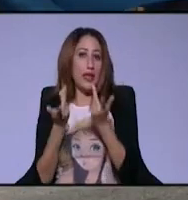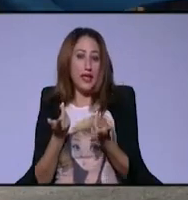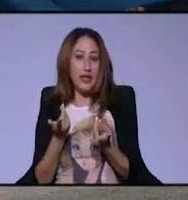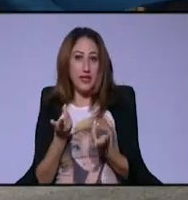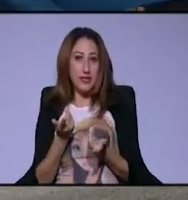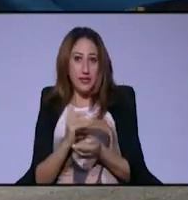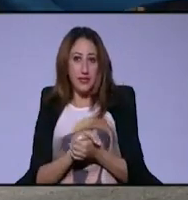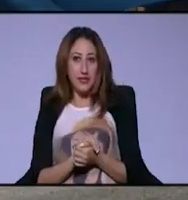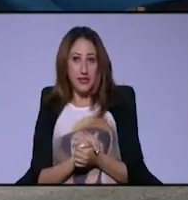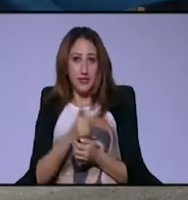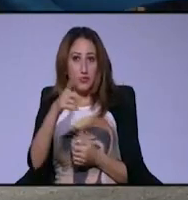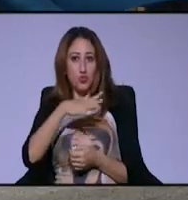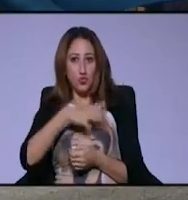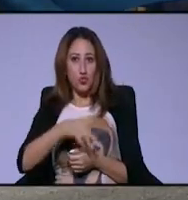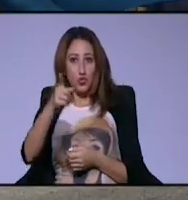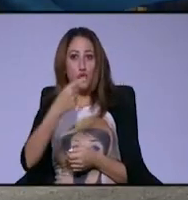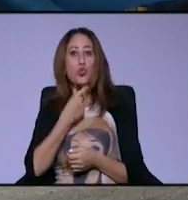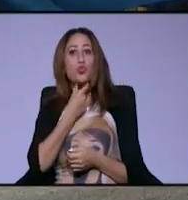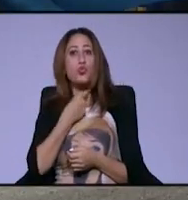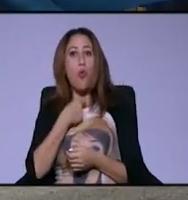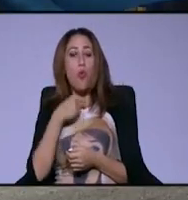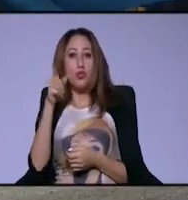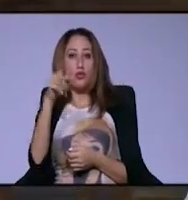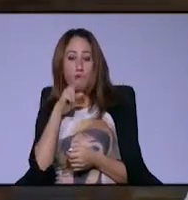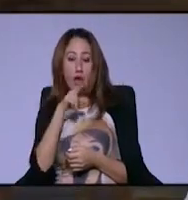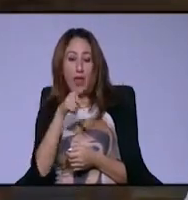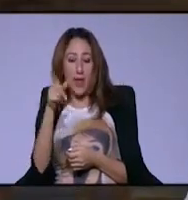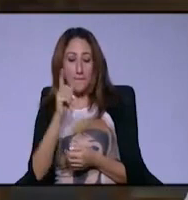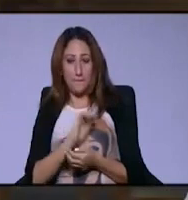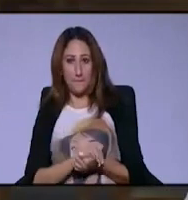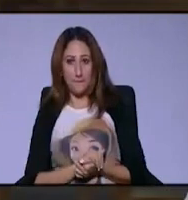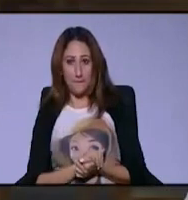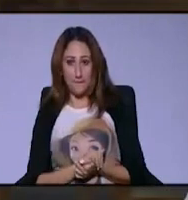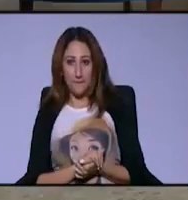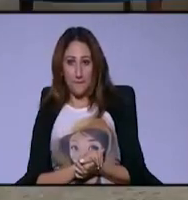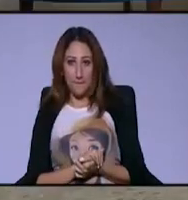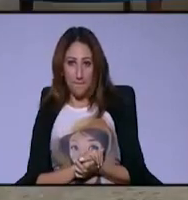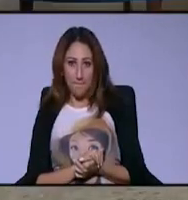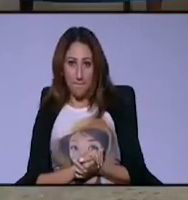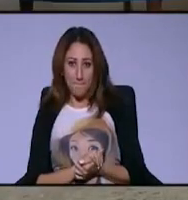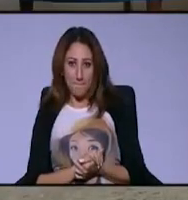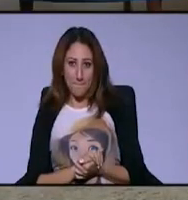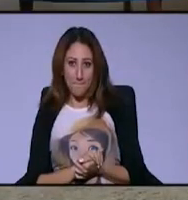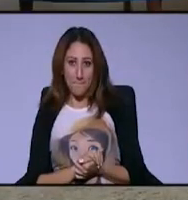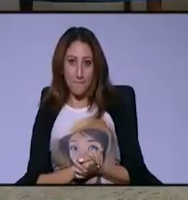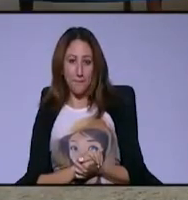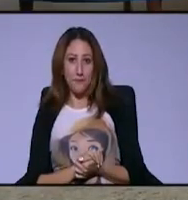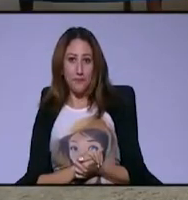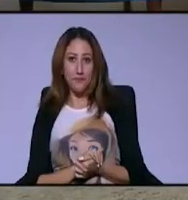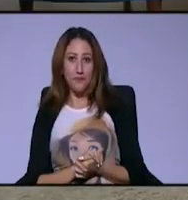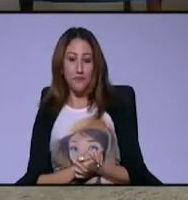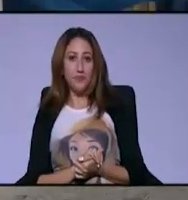حاجة على شيخ أسامة. شيخ أسامة مثلا حاجة سر يعني؟ لا لا، ده علنا هقولها على الملأ عشان الناس